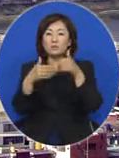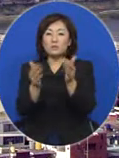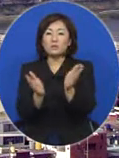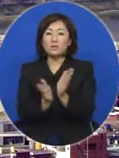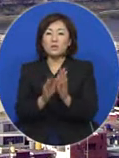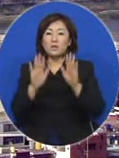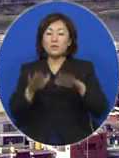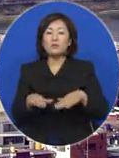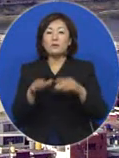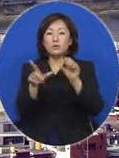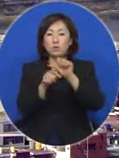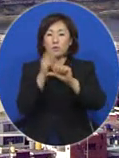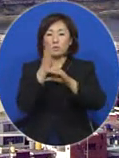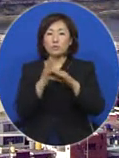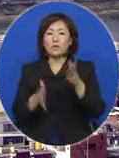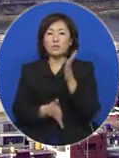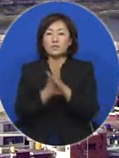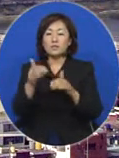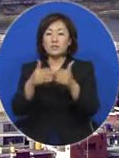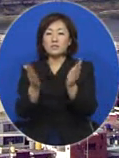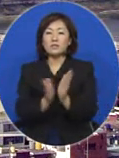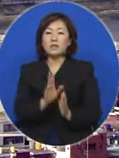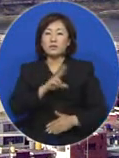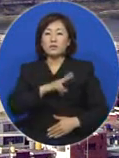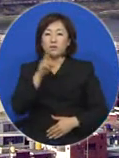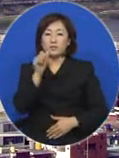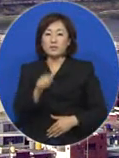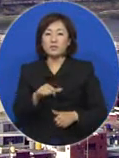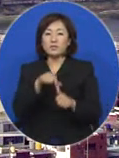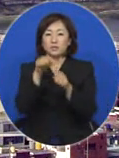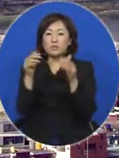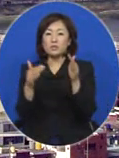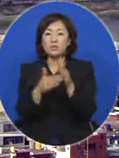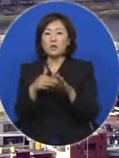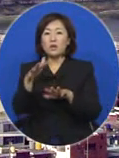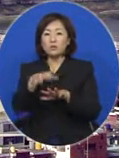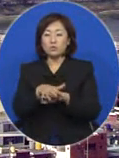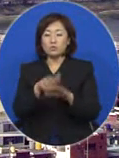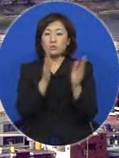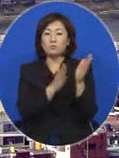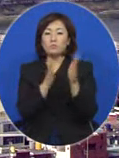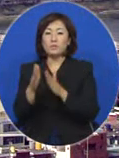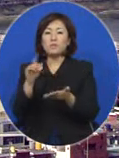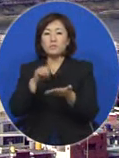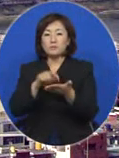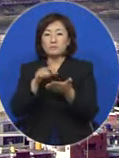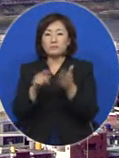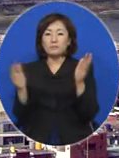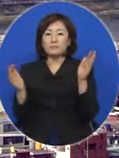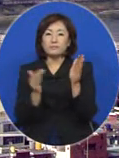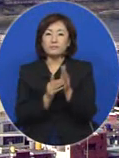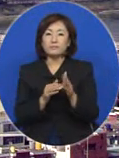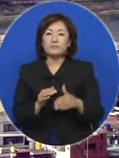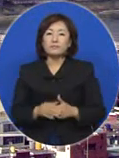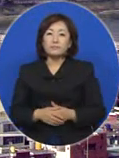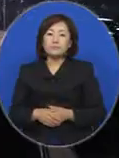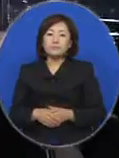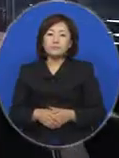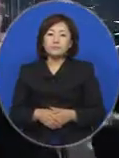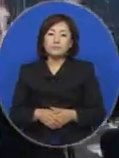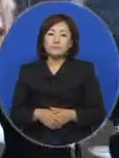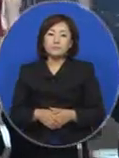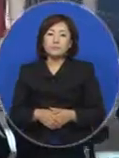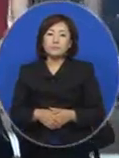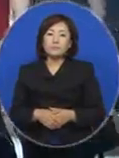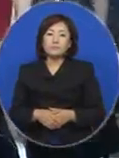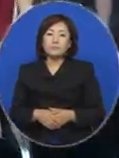민주통합당은 이달 중으로 시당 위원장을 새로 선출하기로 하는 등 조직 정비를 서두르고 있습니다. 보도에 선우석 기자입니다.